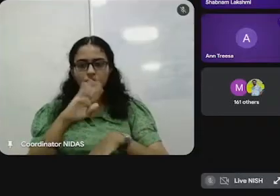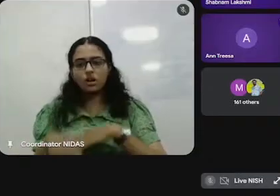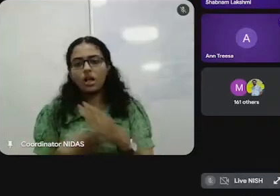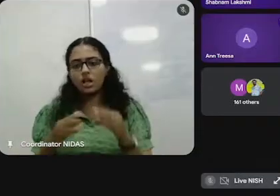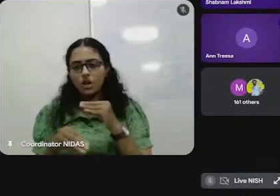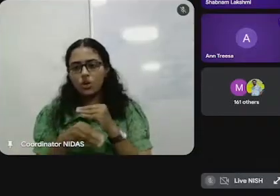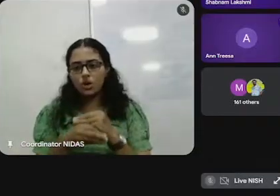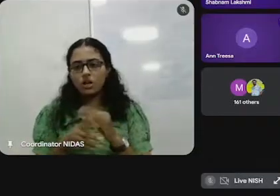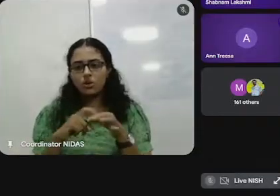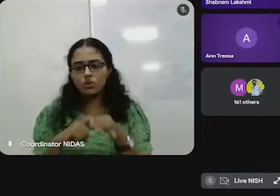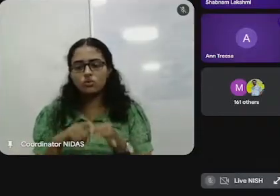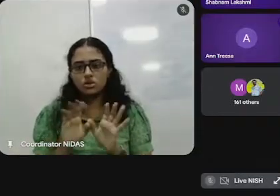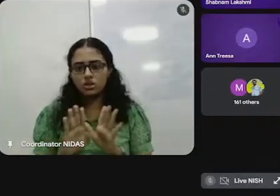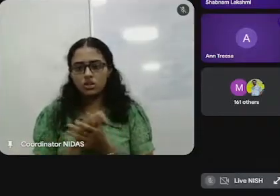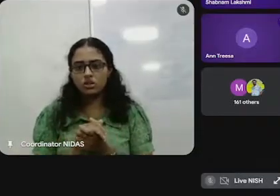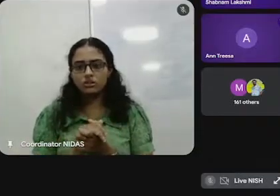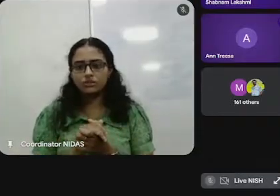മറ്റൊരു ചോദ്യം ചാറ്റ് ബോക്സിൽ വന്നത്,